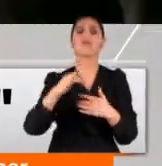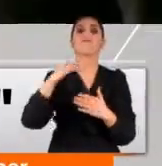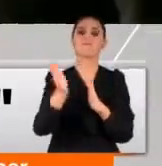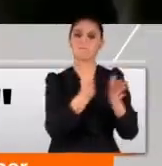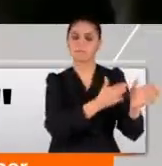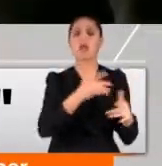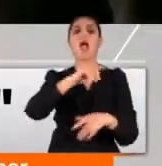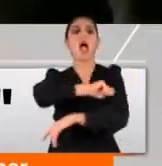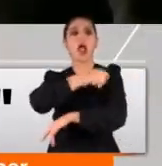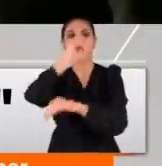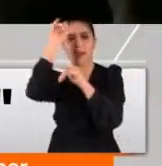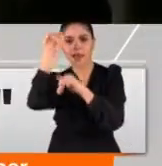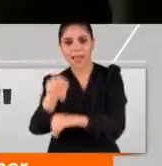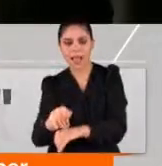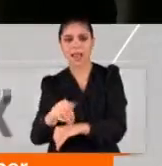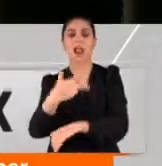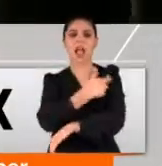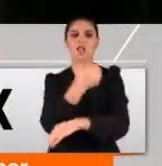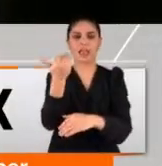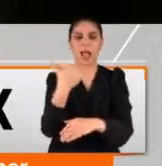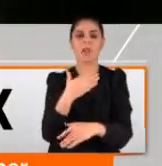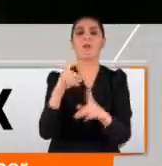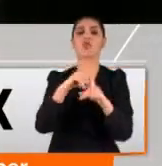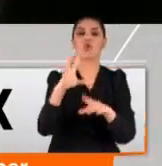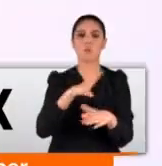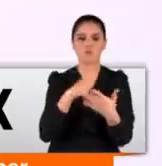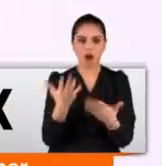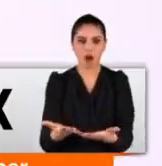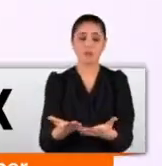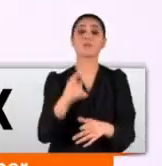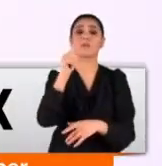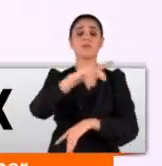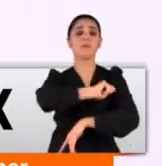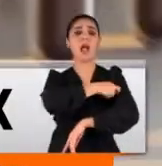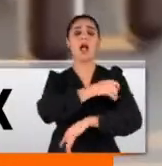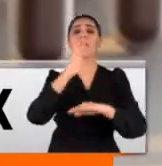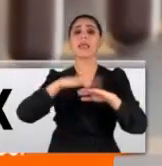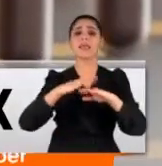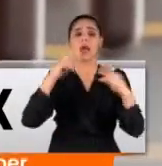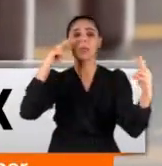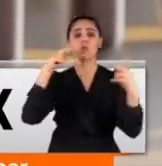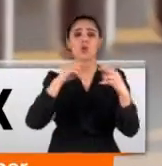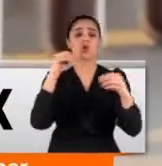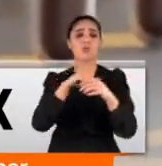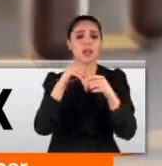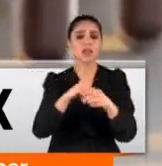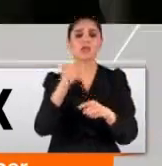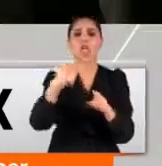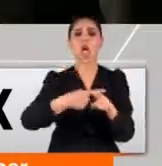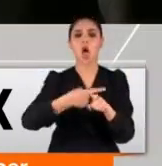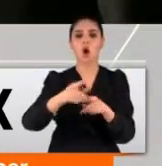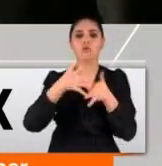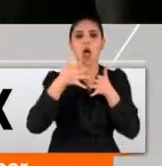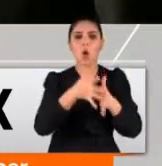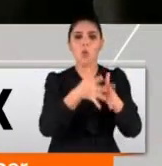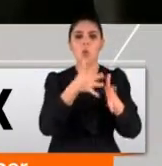bir o kadar daha aşağı gelme durumu söz konusu Almanya ile yaptığımız görüşmelerde bir ortak